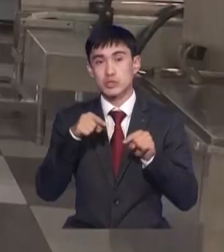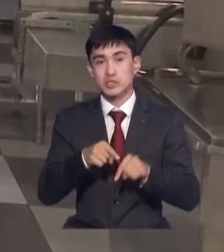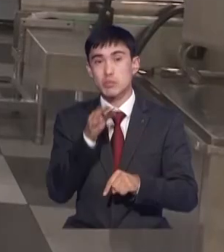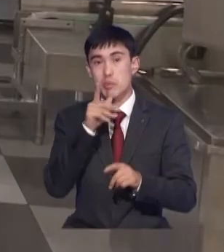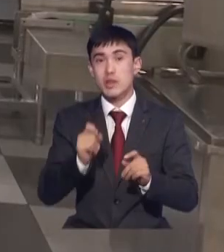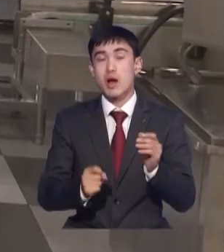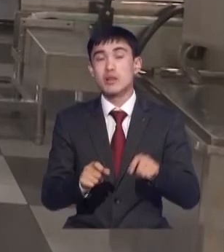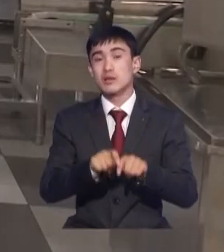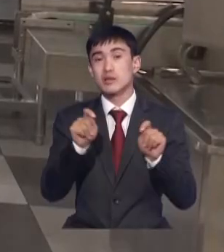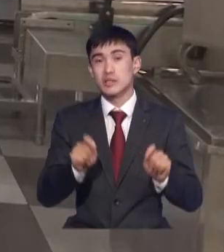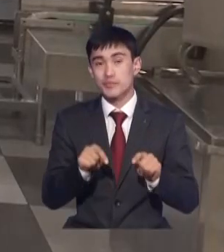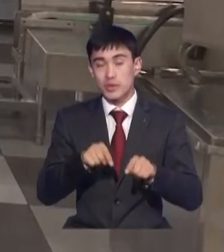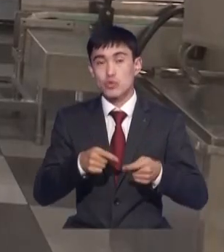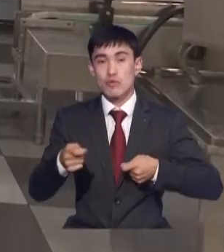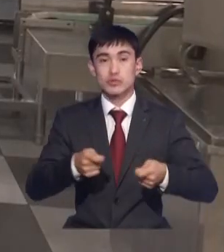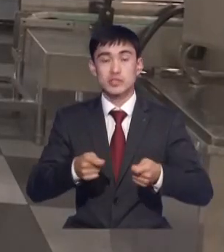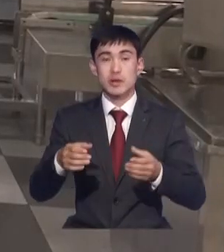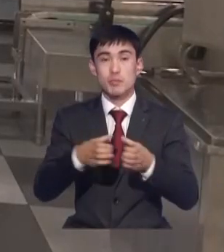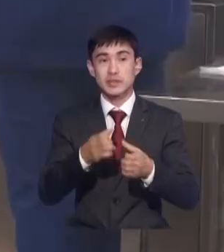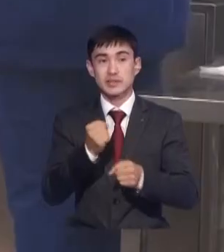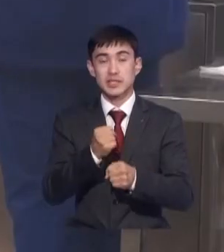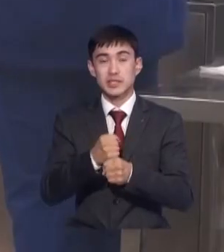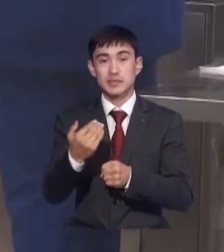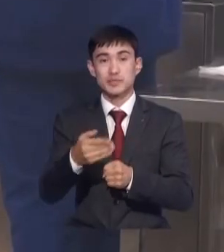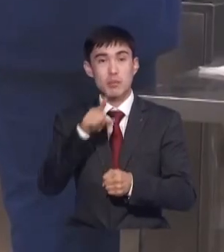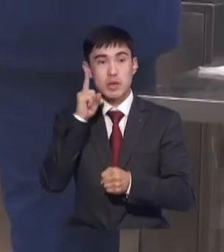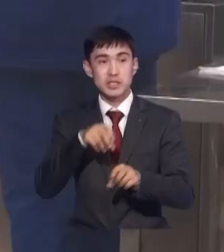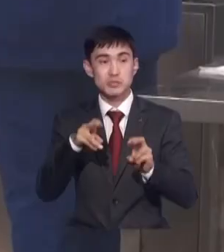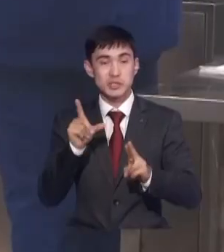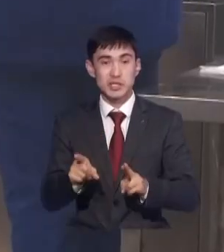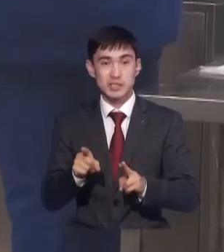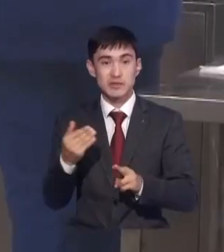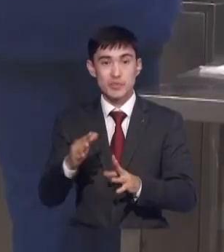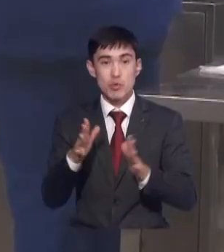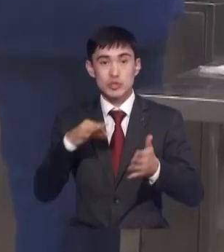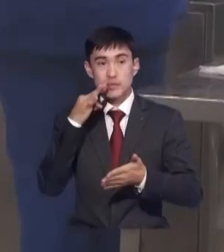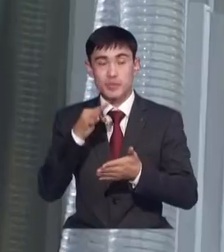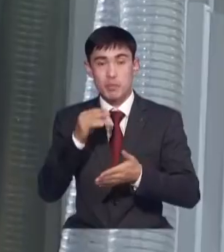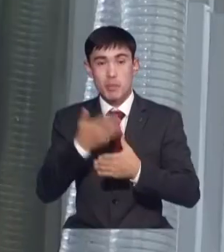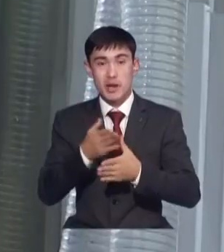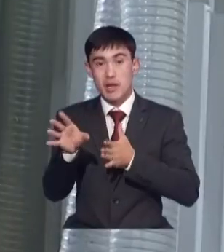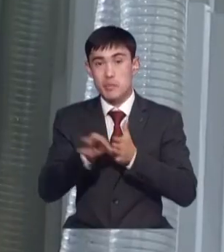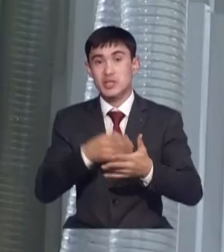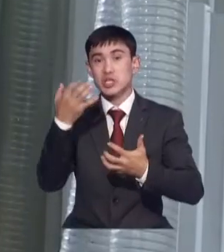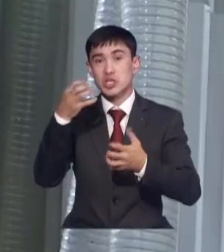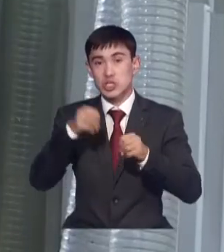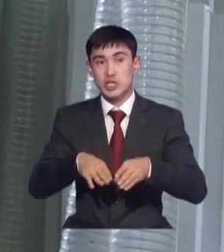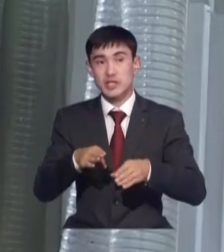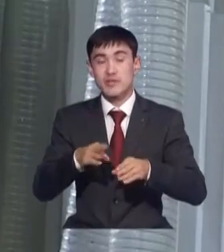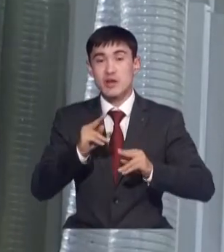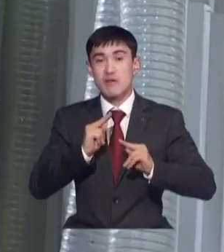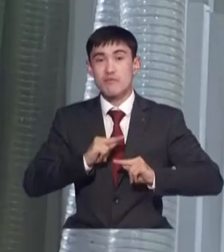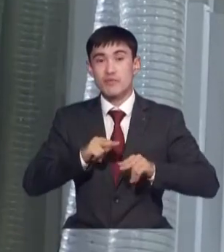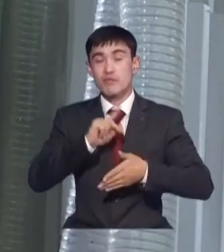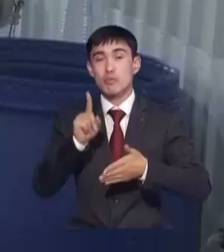момента основания. Руководство компании делает ставку на молодых специалистов, кто помогает оперативно решать кадровые